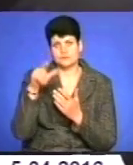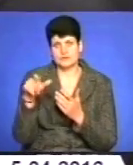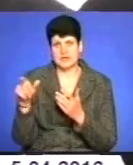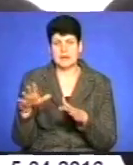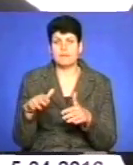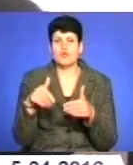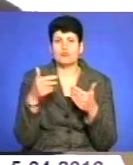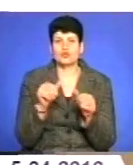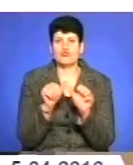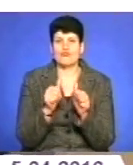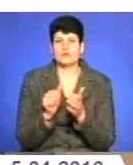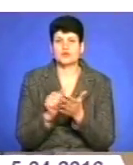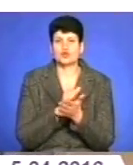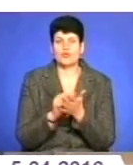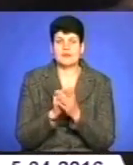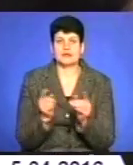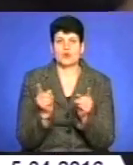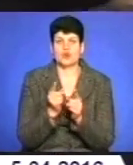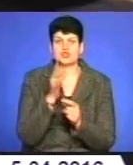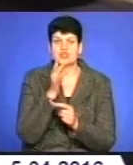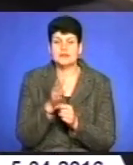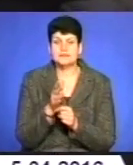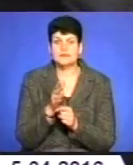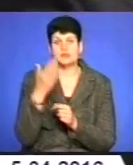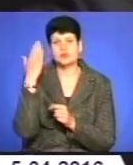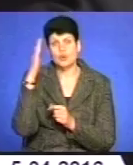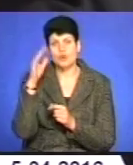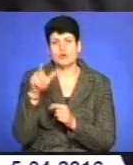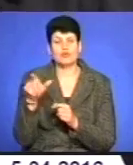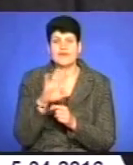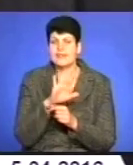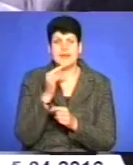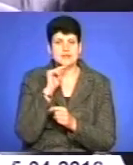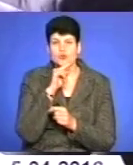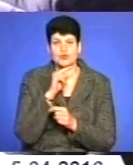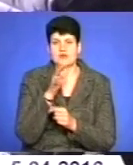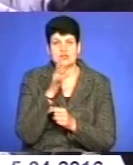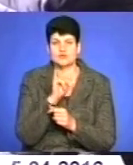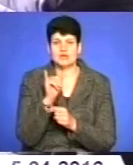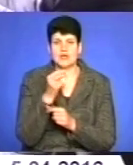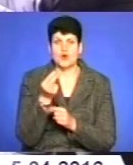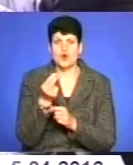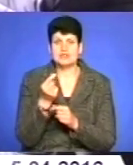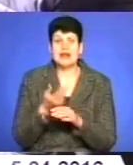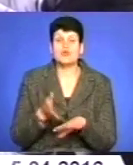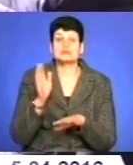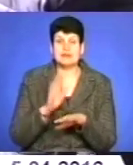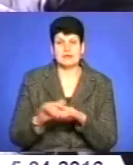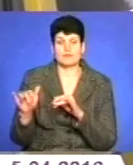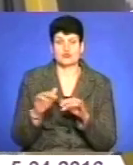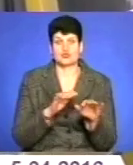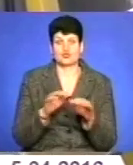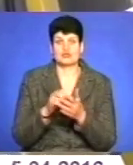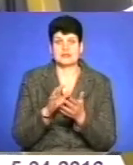які пропонують оформити документи за коротший час. Сторонні люди не зекономлять ні часу, ні грошей, а навпаки ускладнять процедуру